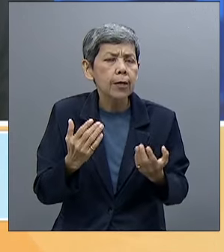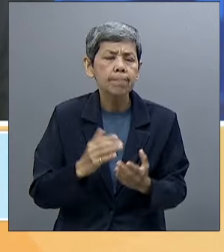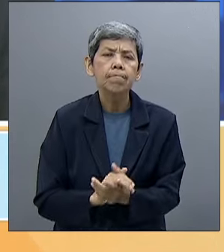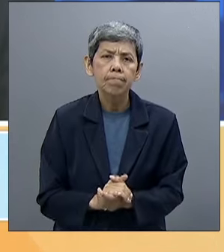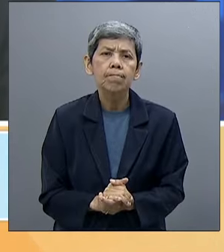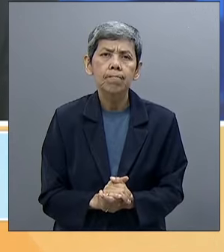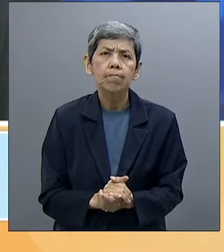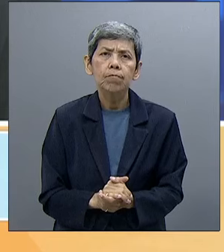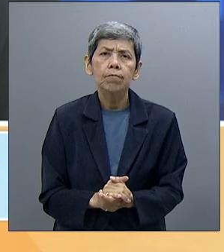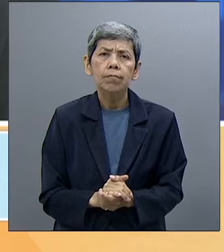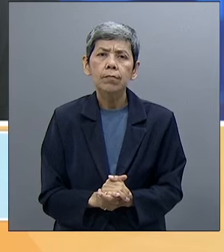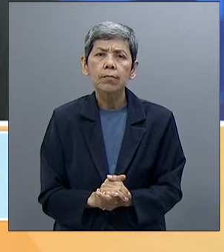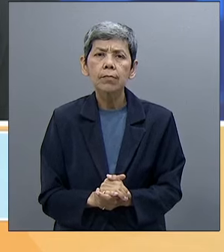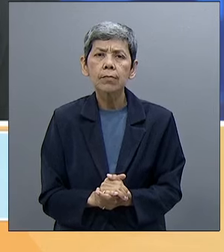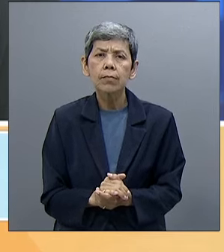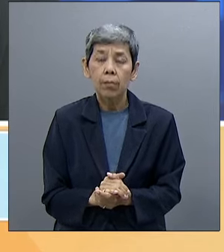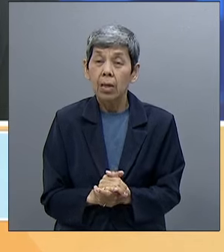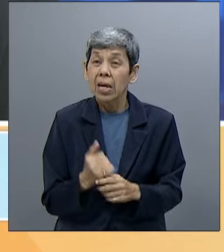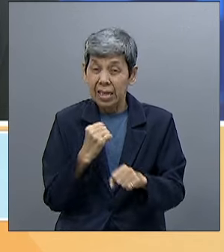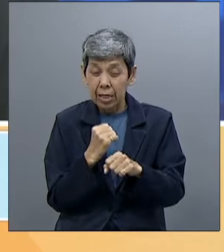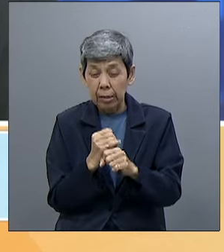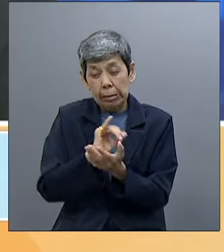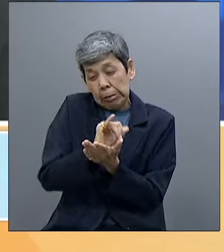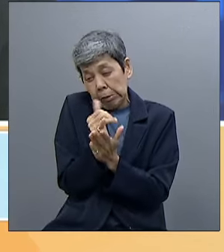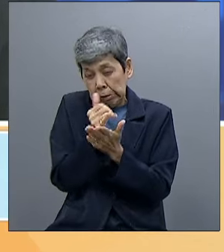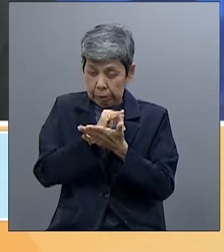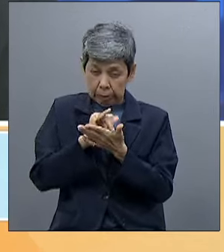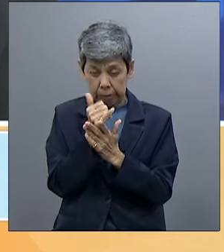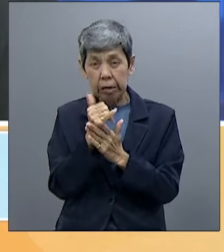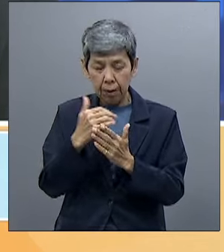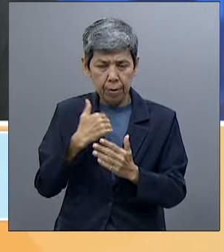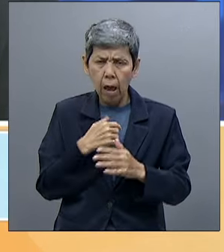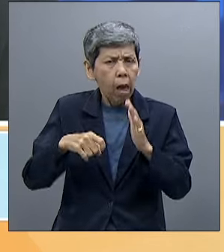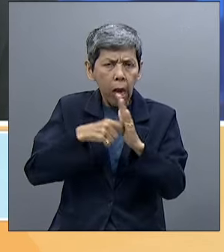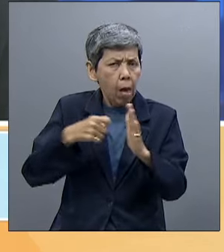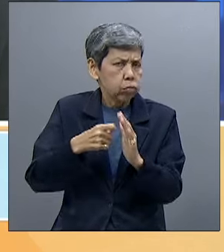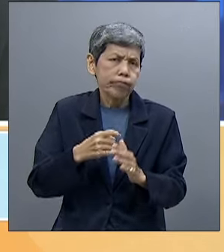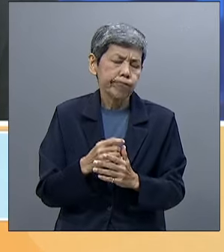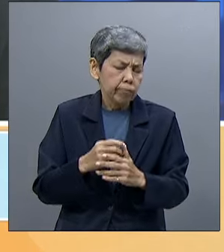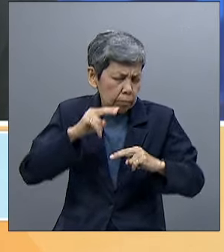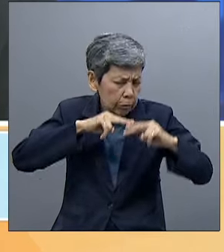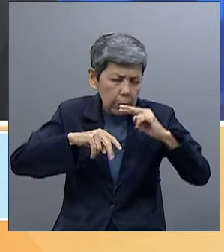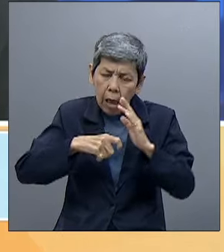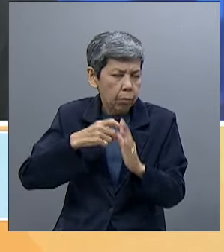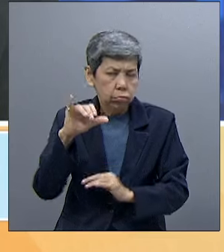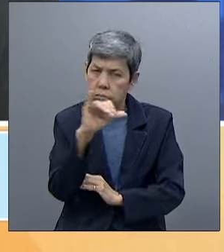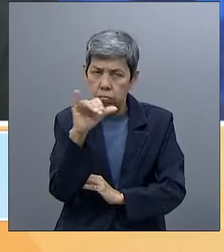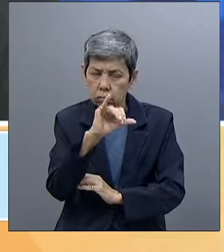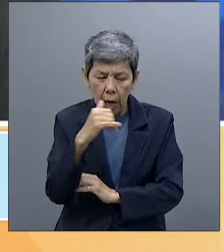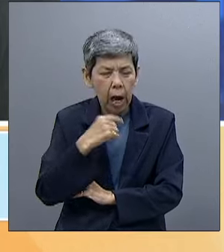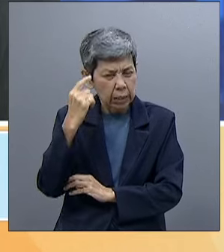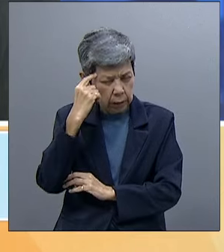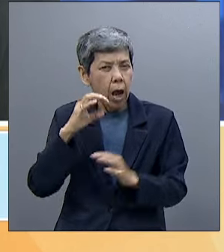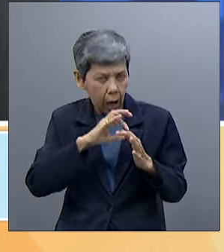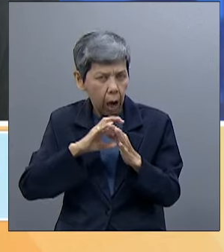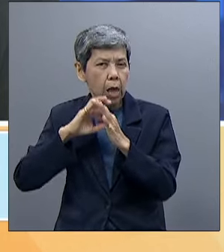เอ่อจริงๆแล้วเนี่ยภาวะขายอยู่ไม่สุข่ะค่ะปัจจุบันเนี่ยเรายังหาสาเหตุไม่ค่อยเจอนะคะแต่เราคิดว่าสัมพันธ์